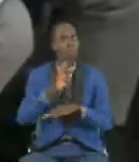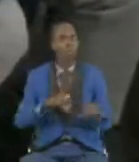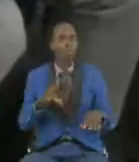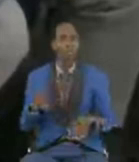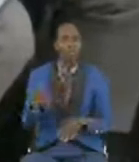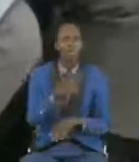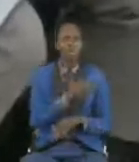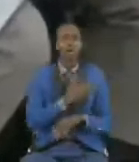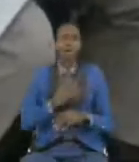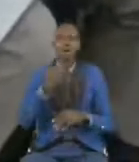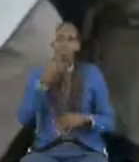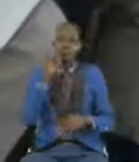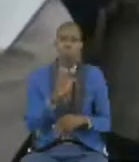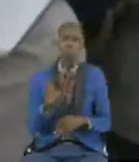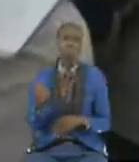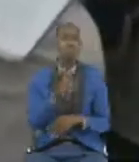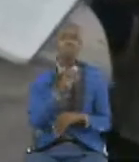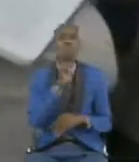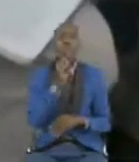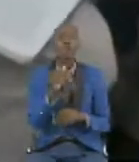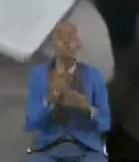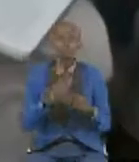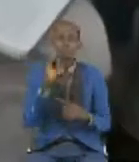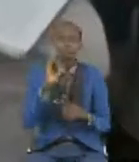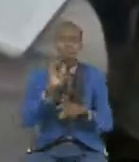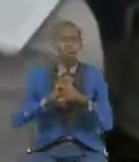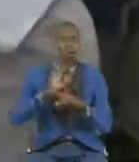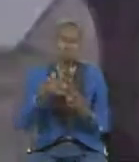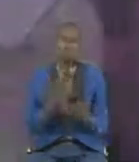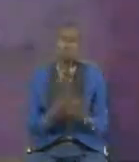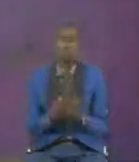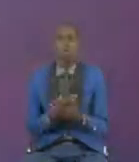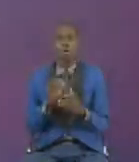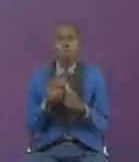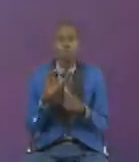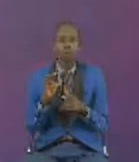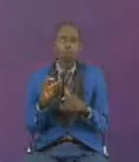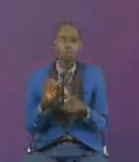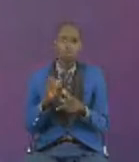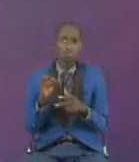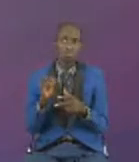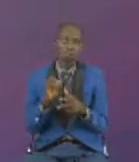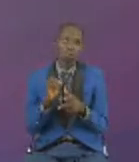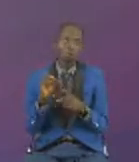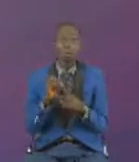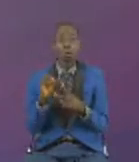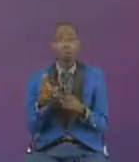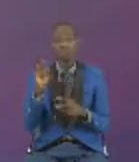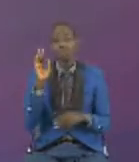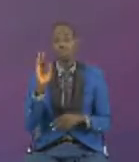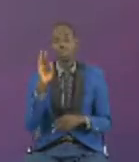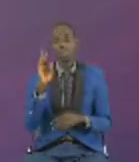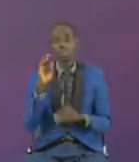Et les ayant appelés, leur défendit absolument de parler et d'enseigner au nom de Jésus.